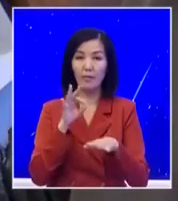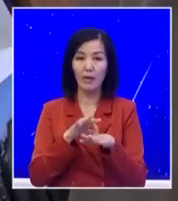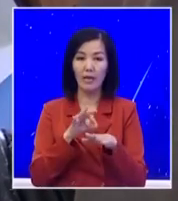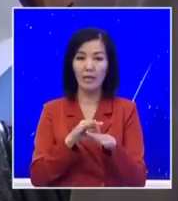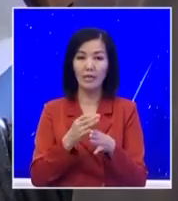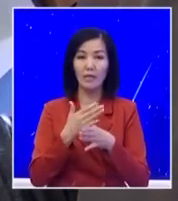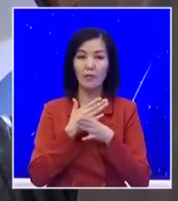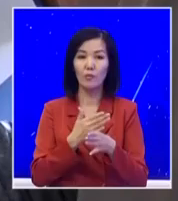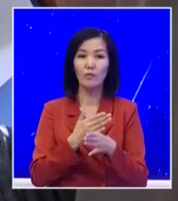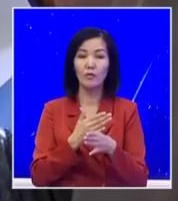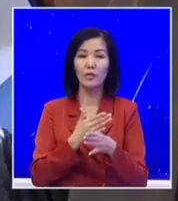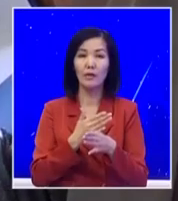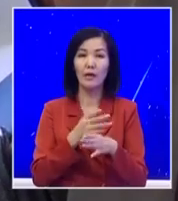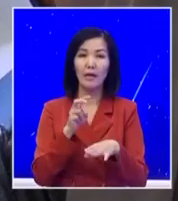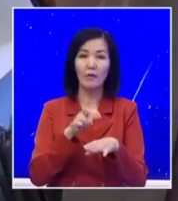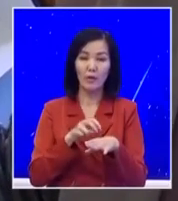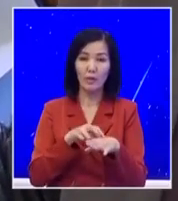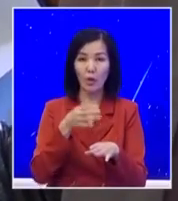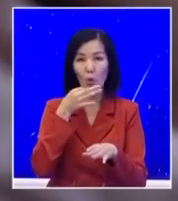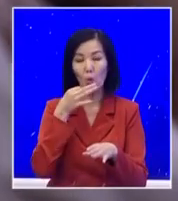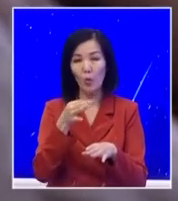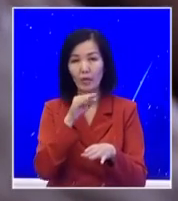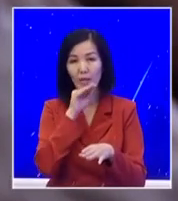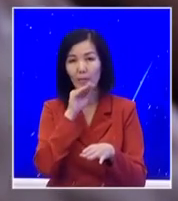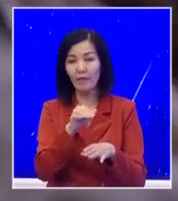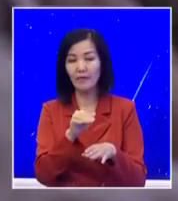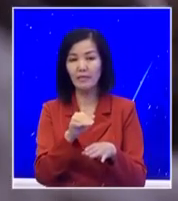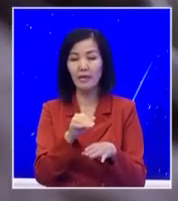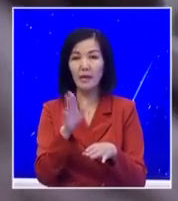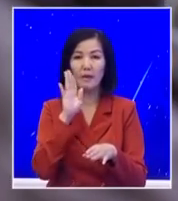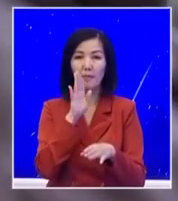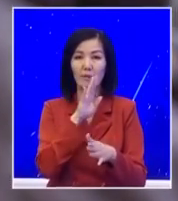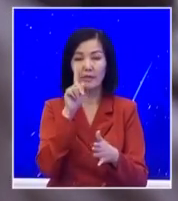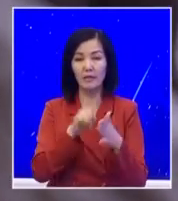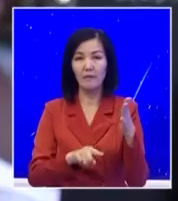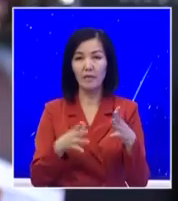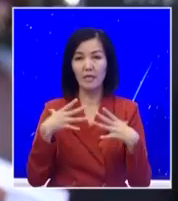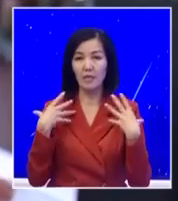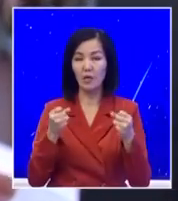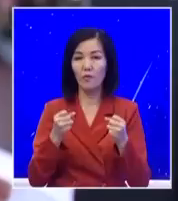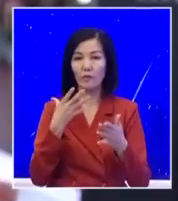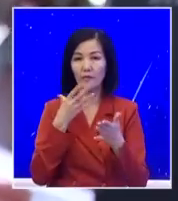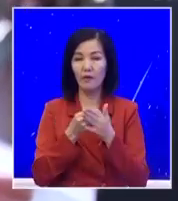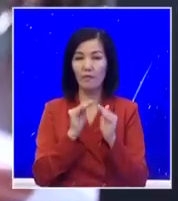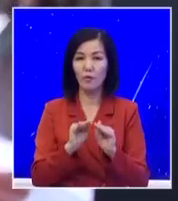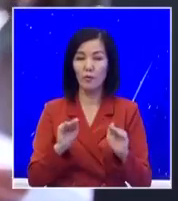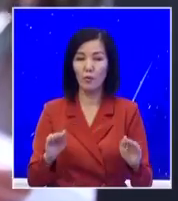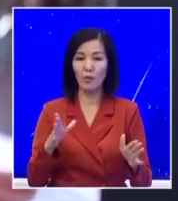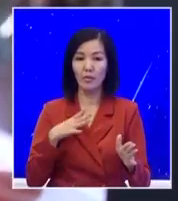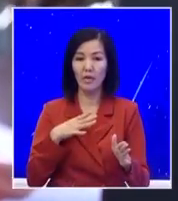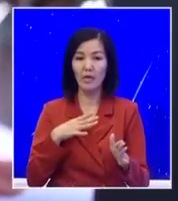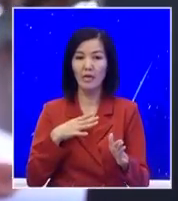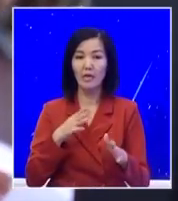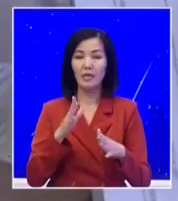приходят врачи-педиатры. Именно их опыту и профессионализму матери доверяют здоровье своего ребенка. В Талдыкурганской детской поликлинике одним из